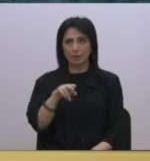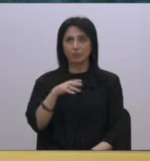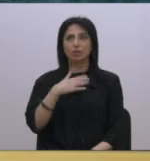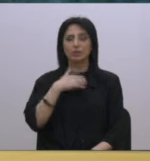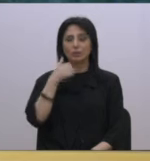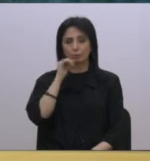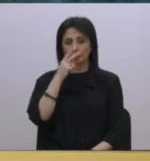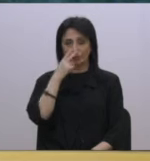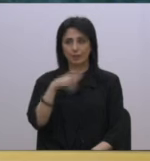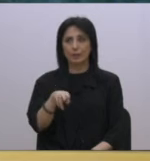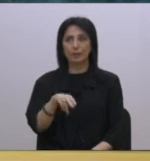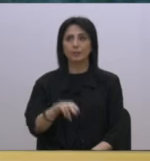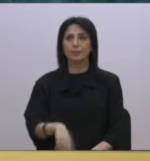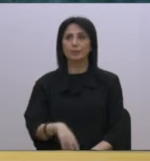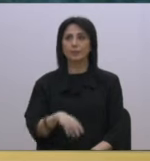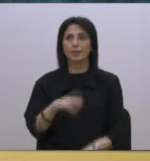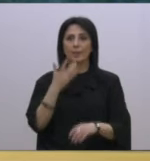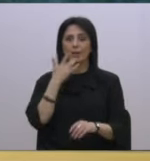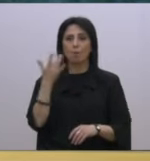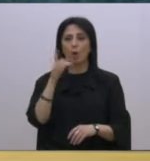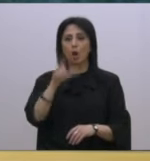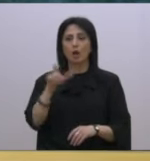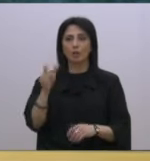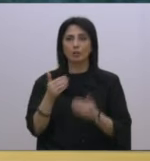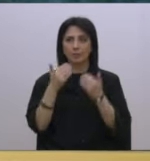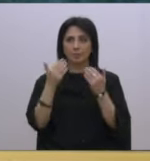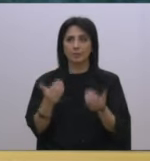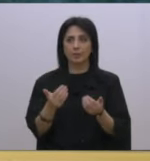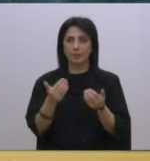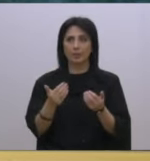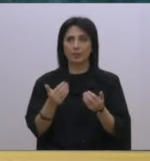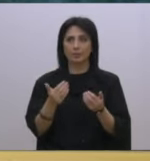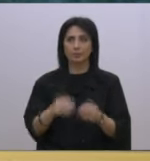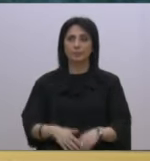Чуен гушин вихилец, политикосебис мир,